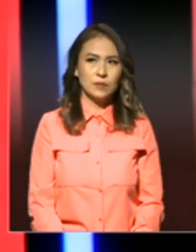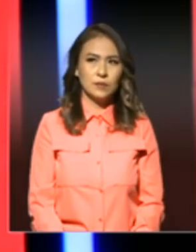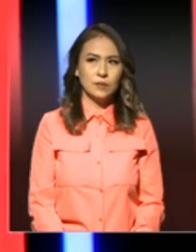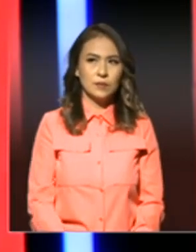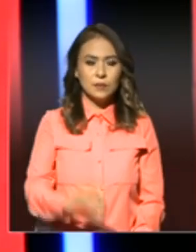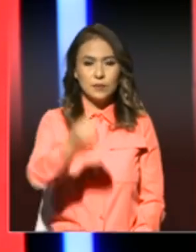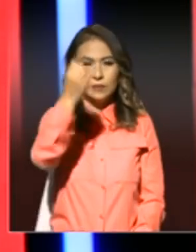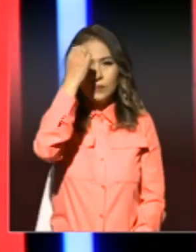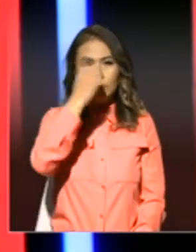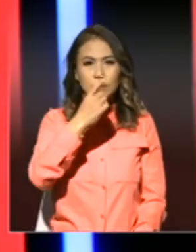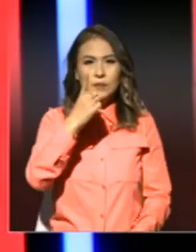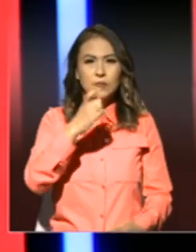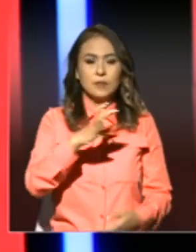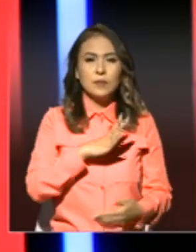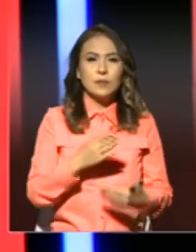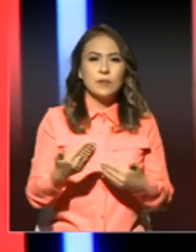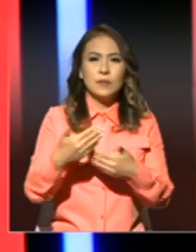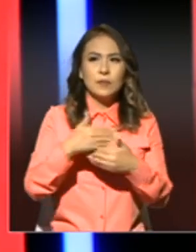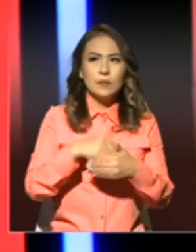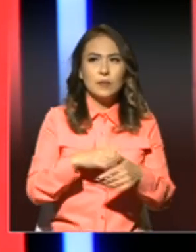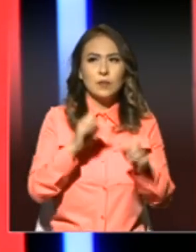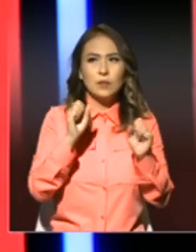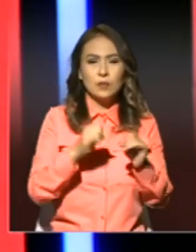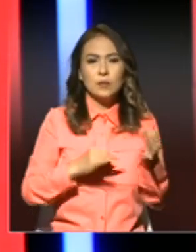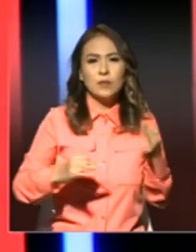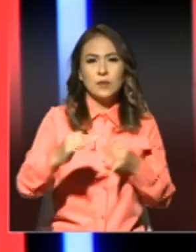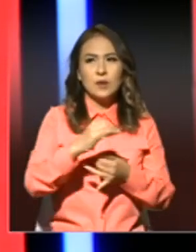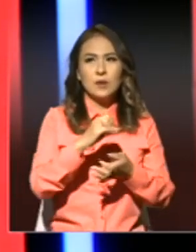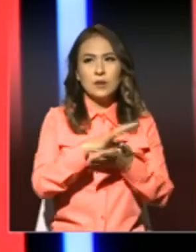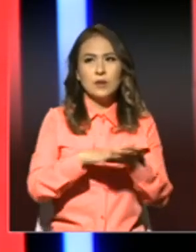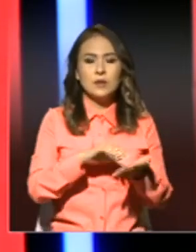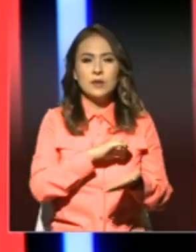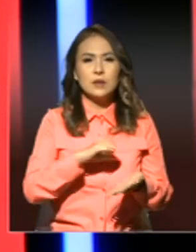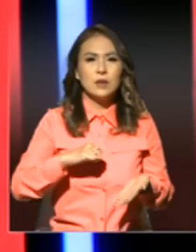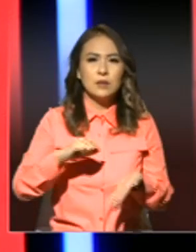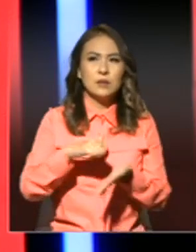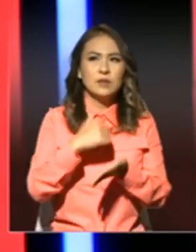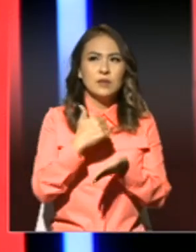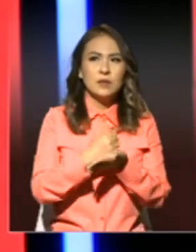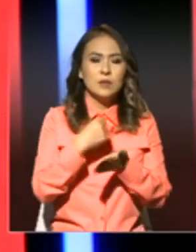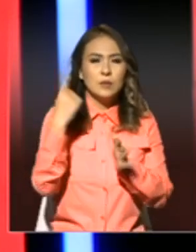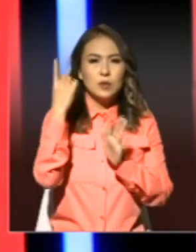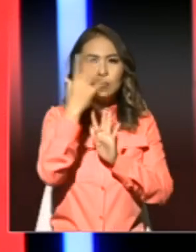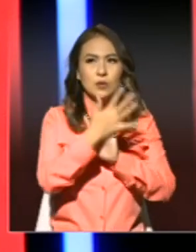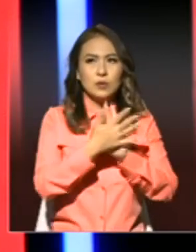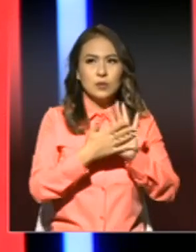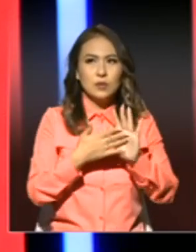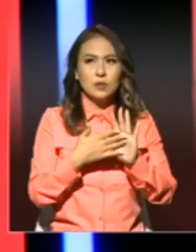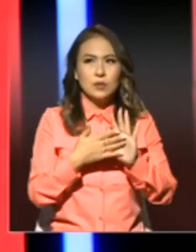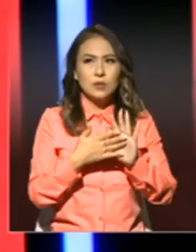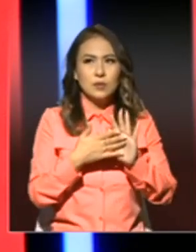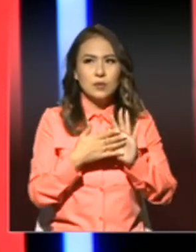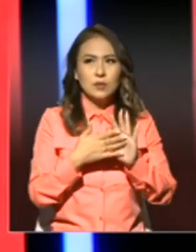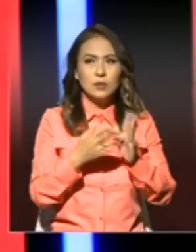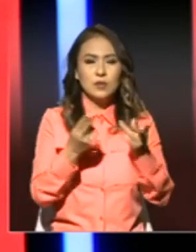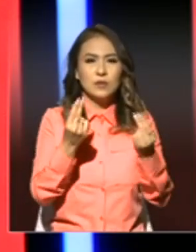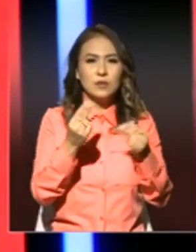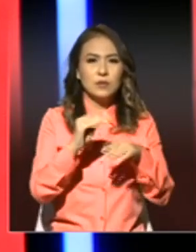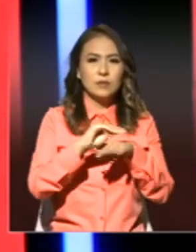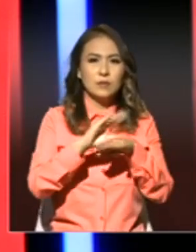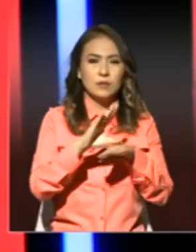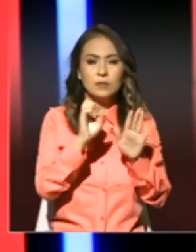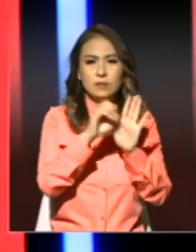Негізі, тұрғын үй нарығын туралы тоқтамай сөйлей беруге де болады, бірақ ең негізгі қажетті біздің түсінгеніміз ақшаны жинау